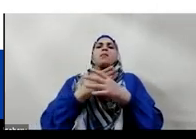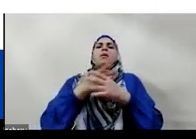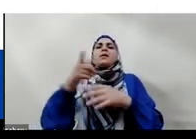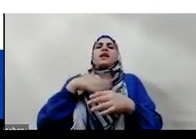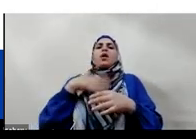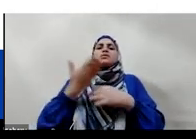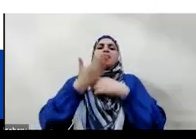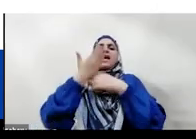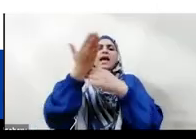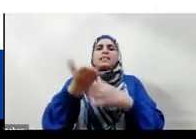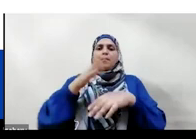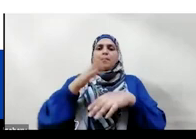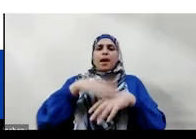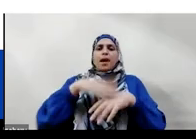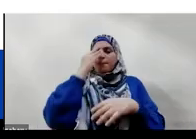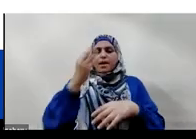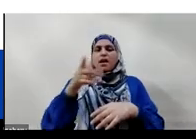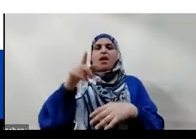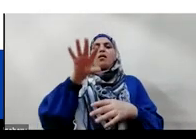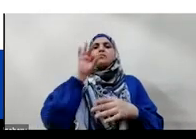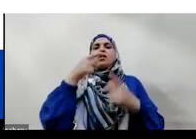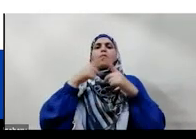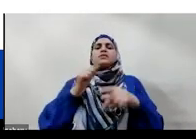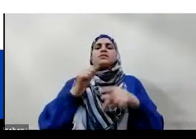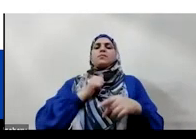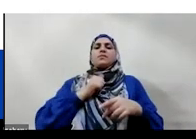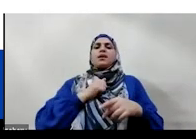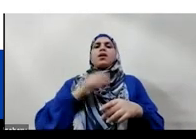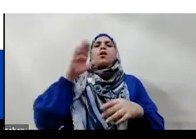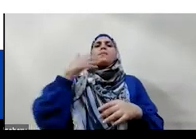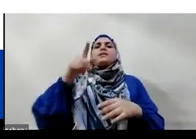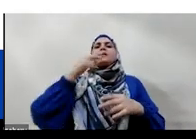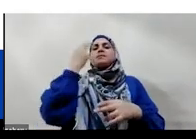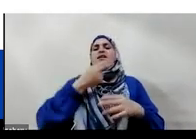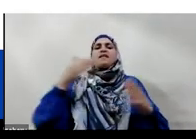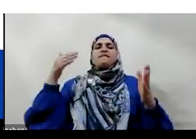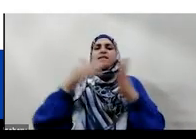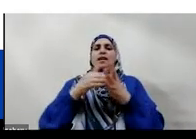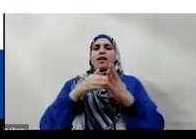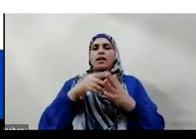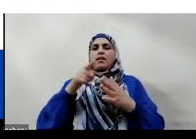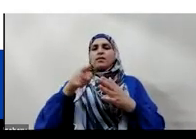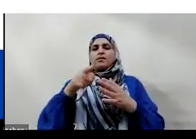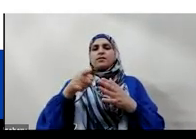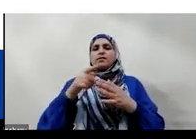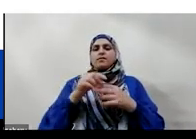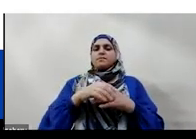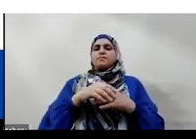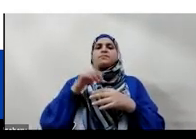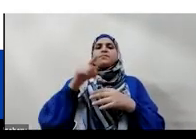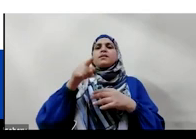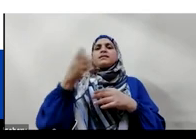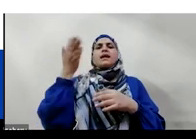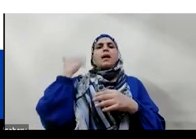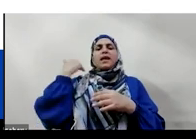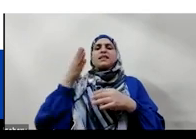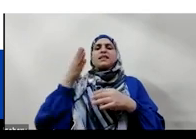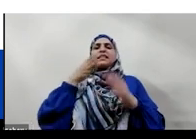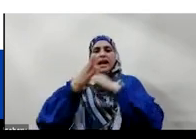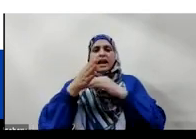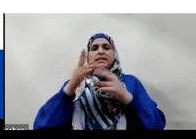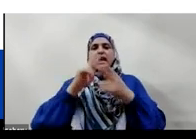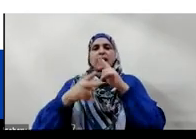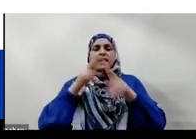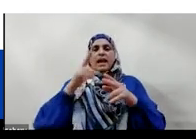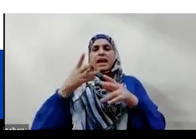الفول برايت، بختار الاختيار الانسب، وبيسألني في الاخر if you have participated in any of the US